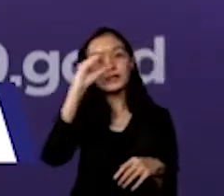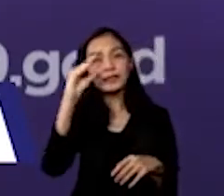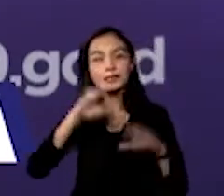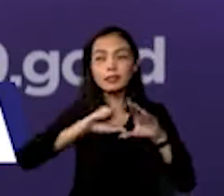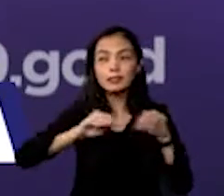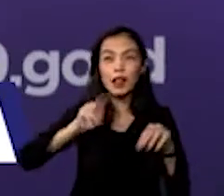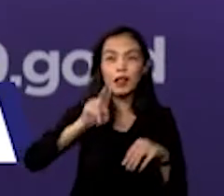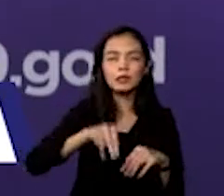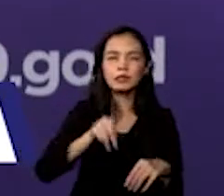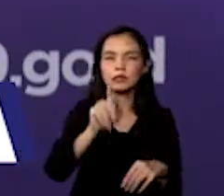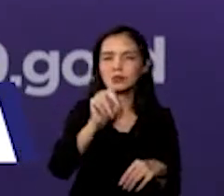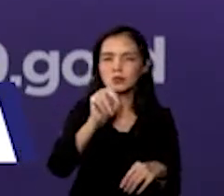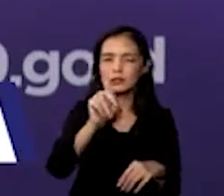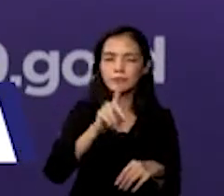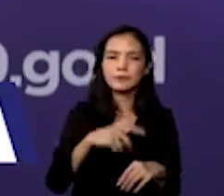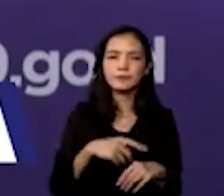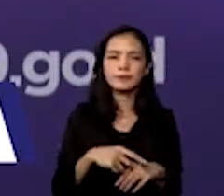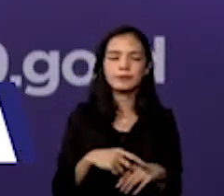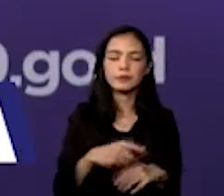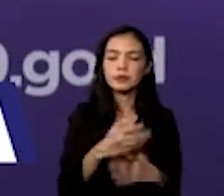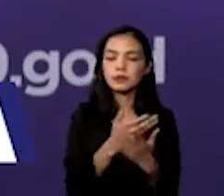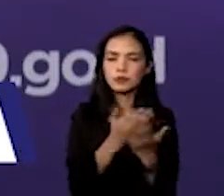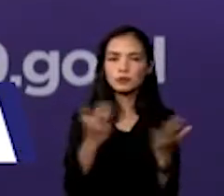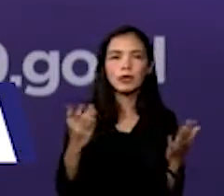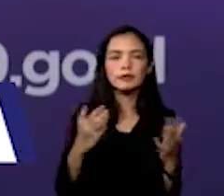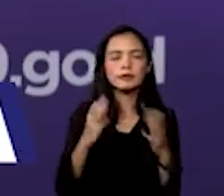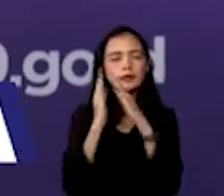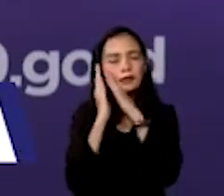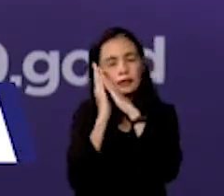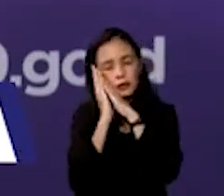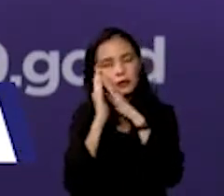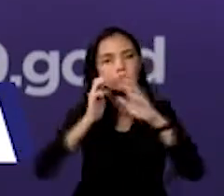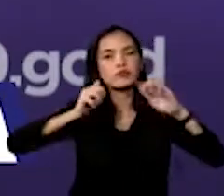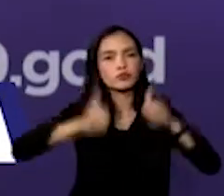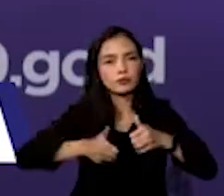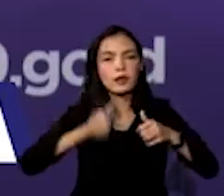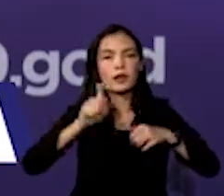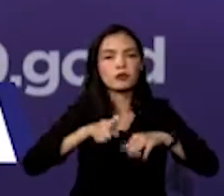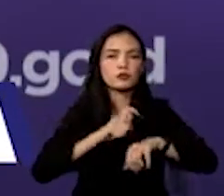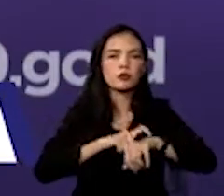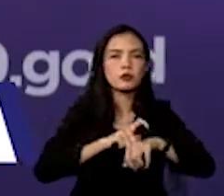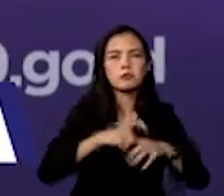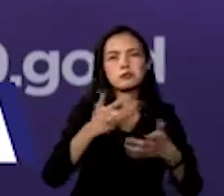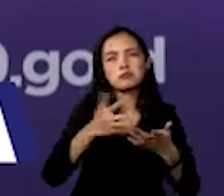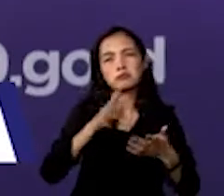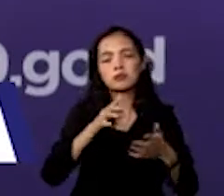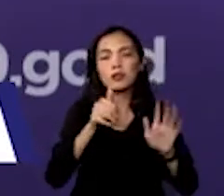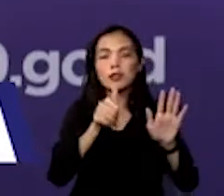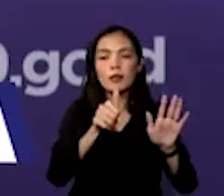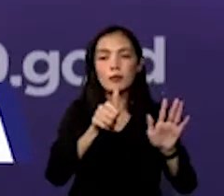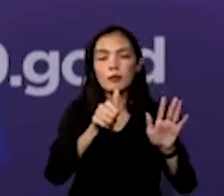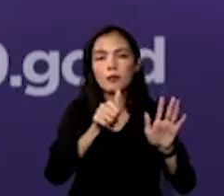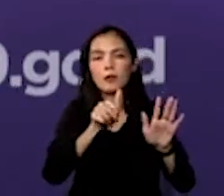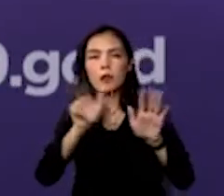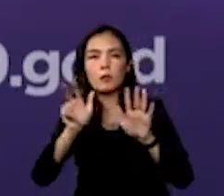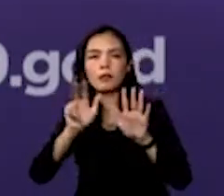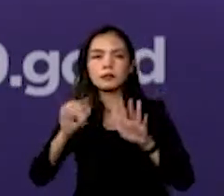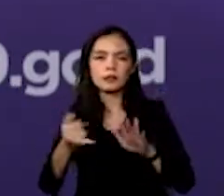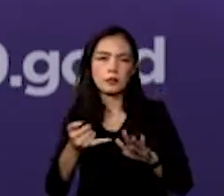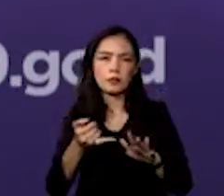bisa ya kita siapun harus tidur cukup ya antara 6 sampai 8 jam S hari tiduran